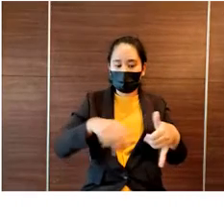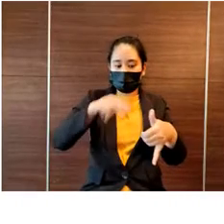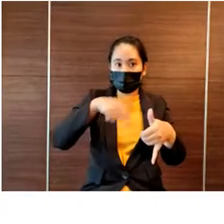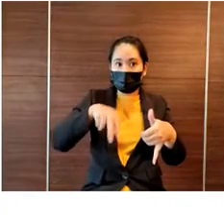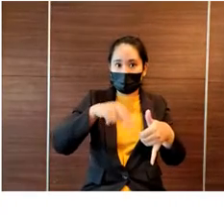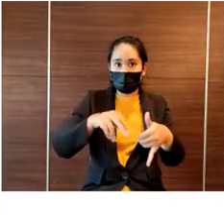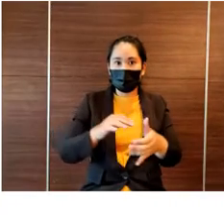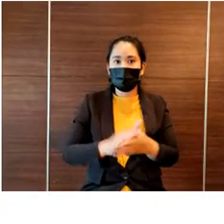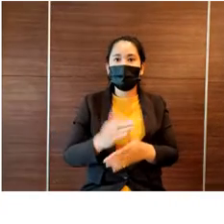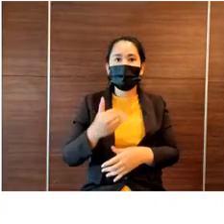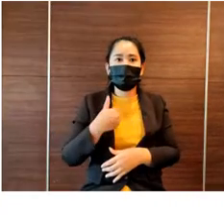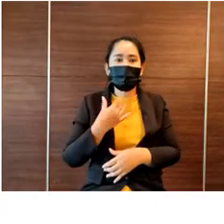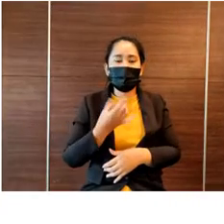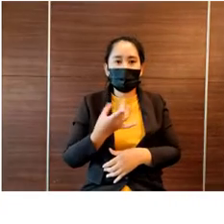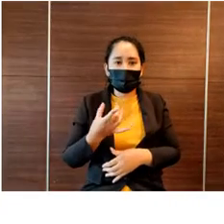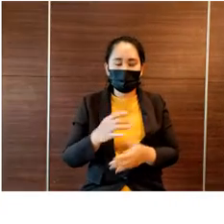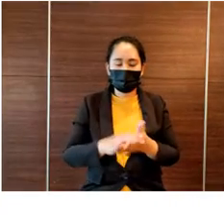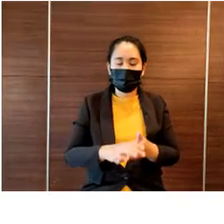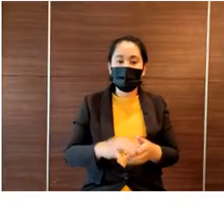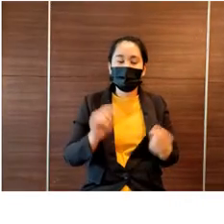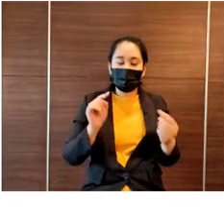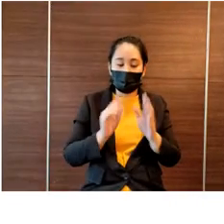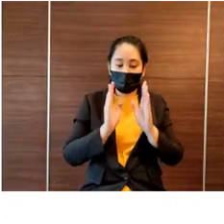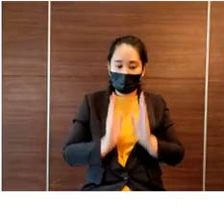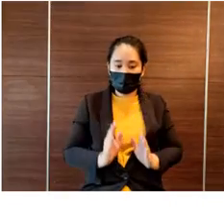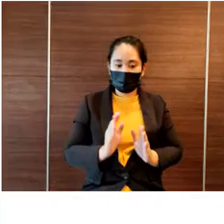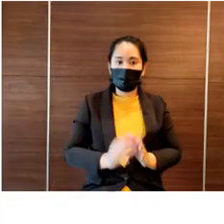ามีเมทาโดนสำหรับคนใช้เฮโรอีนอะ